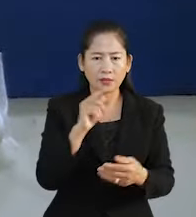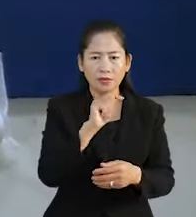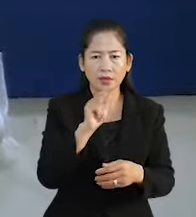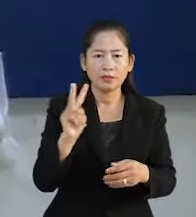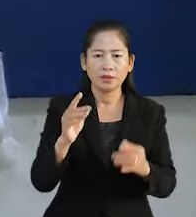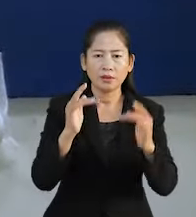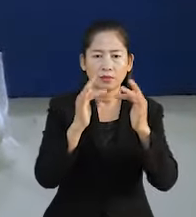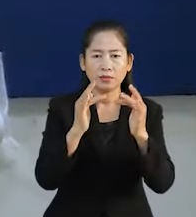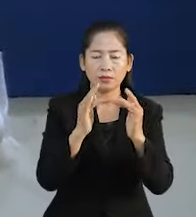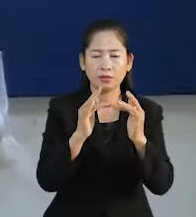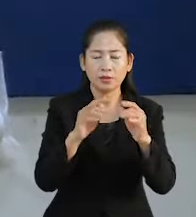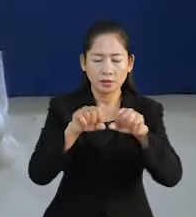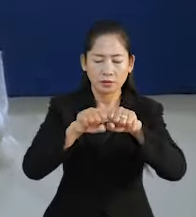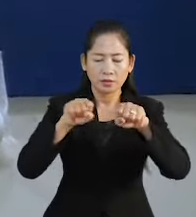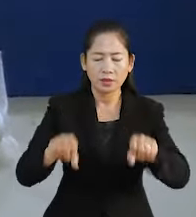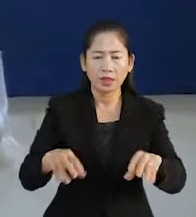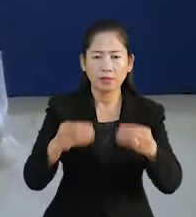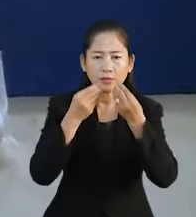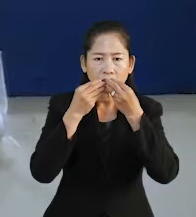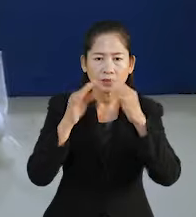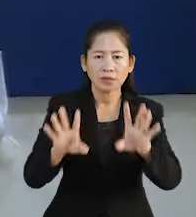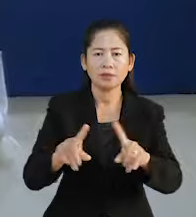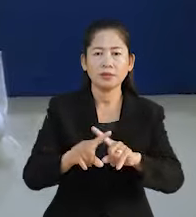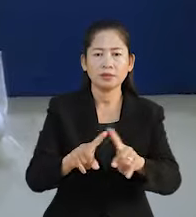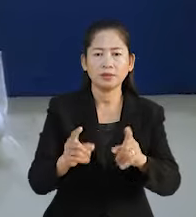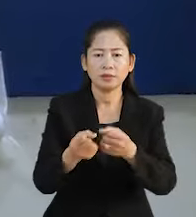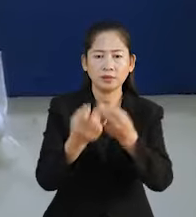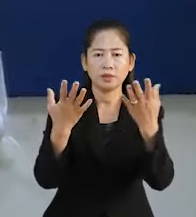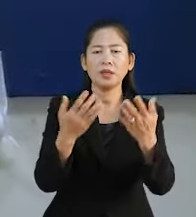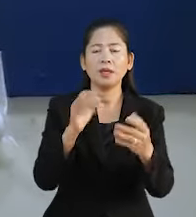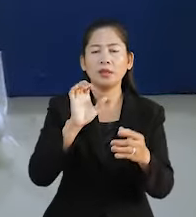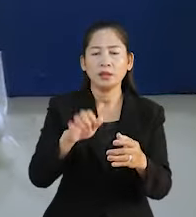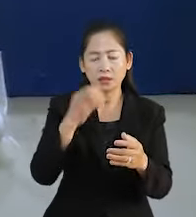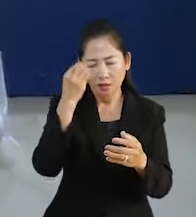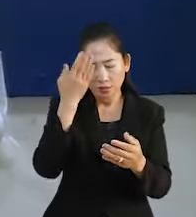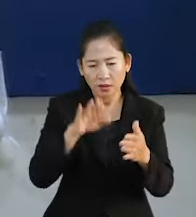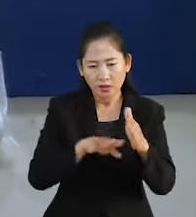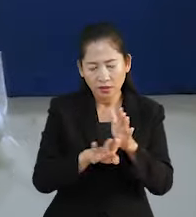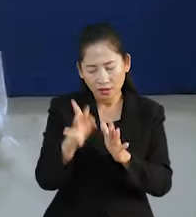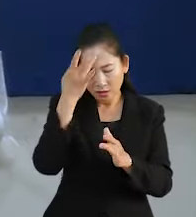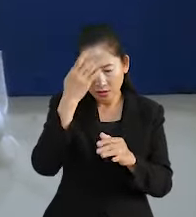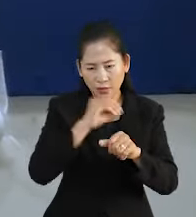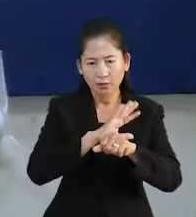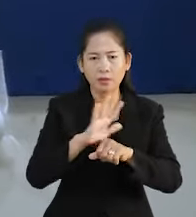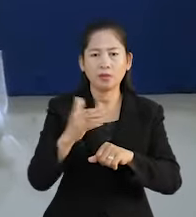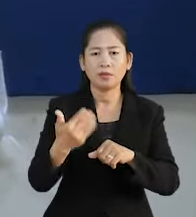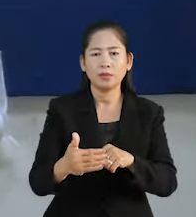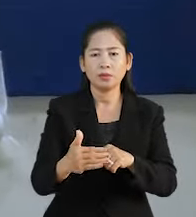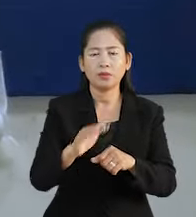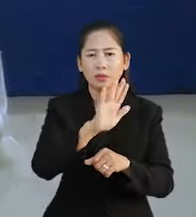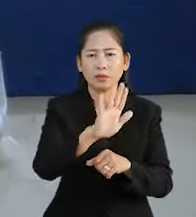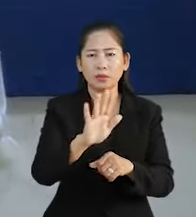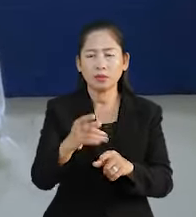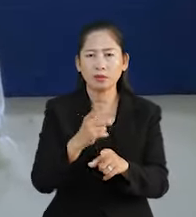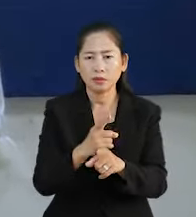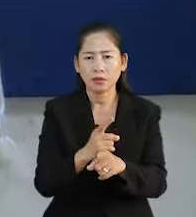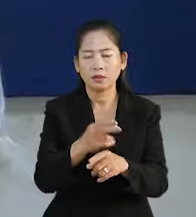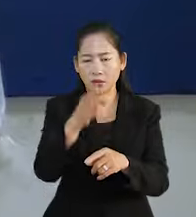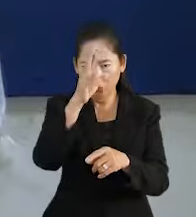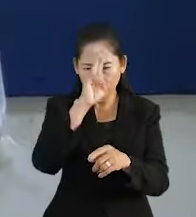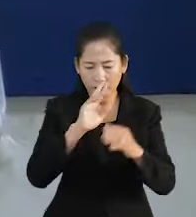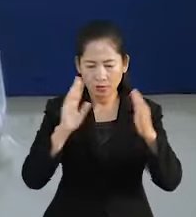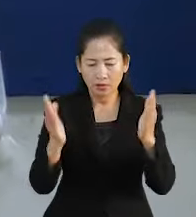ខ្សែកាបនិងបណ្ដាញផ្សព្វផ្សាយជាច្រើនទៀតចាដើម្បីជាផុតអំពីជំងឺ COVID-19 កូនកូនត្រូវតែគោរ